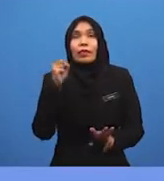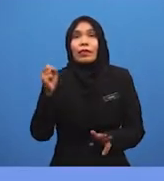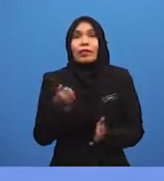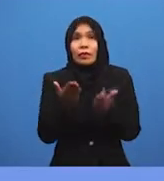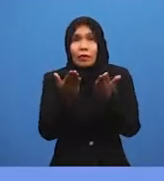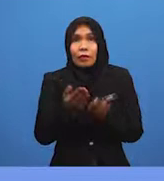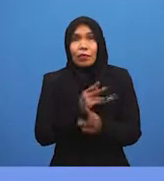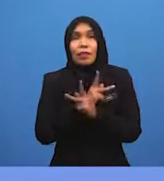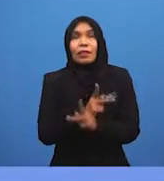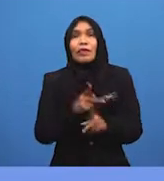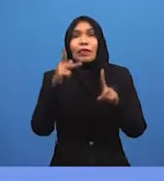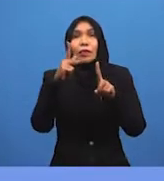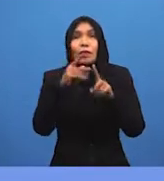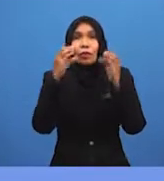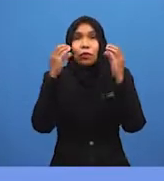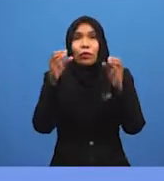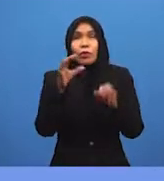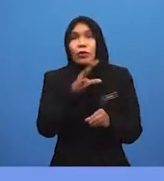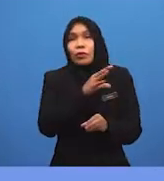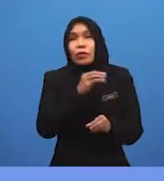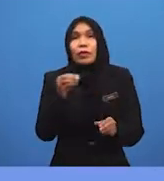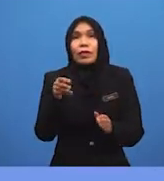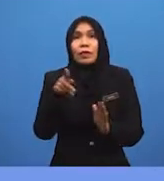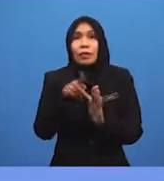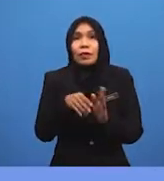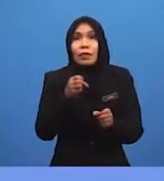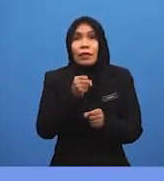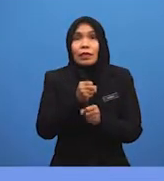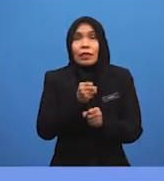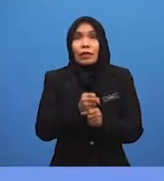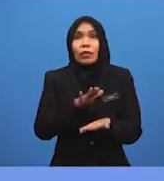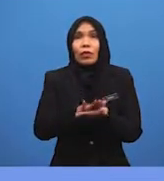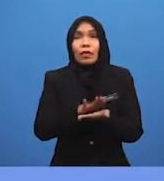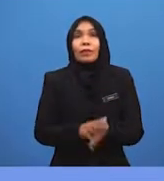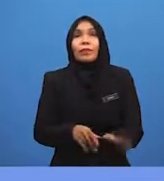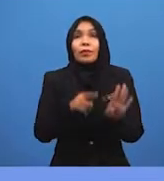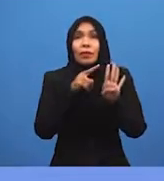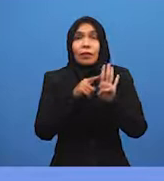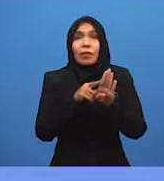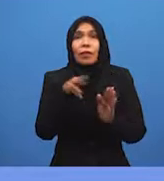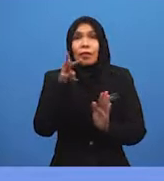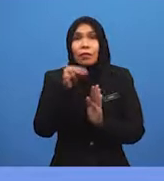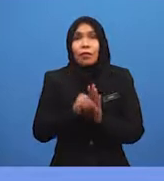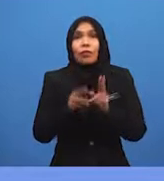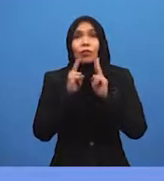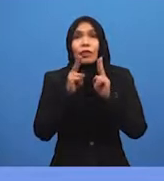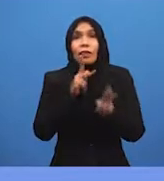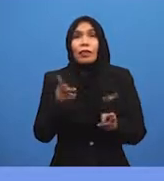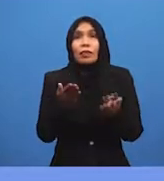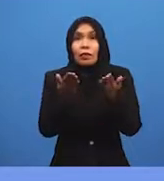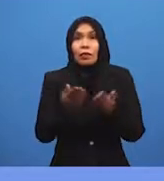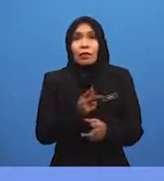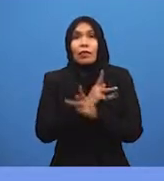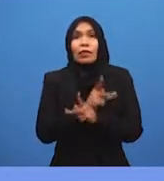berterima kasih kepada guru dan staf sekolah. Keempat, mengucapkan terima kasih